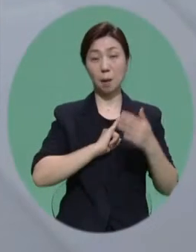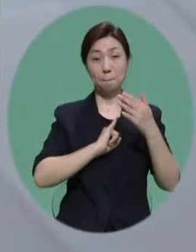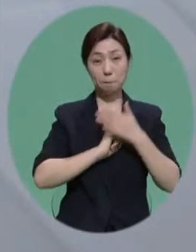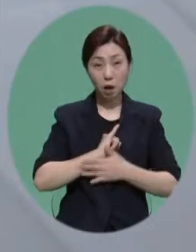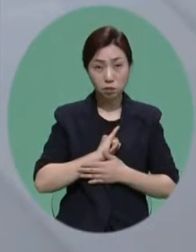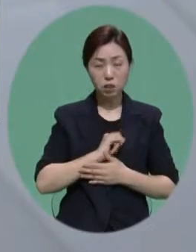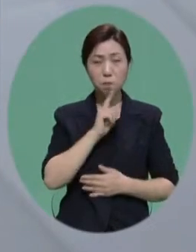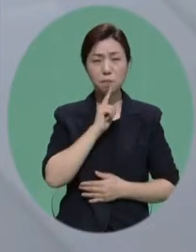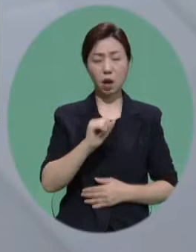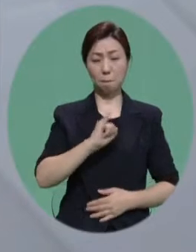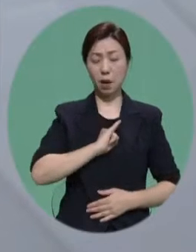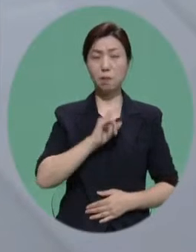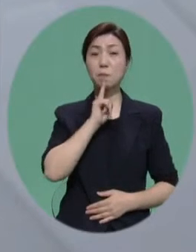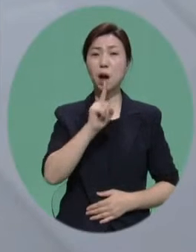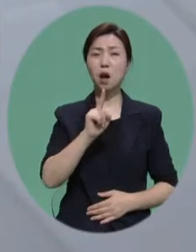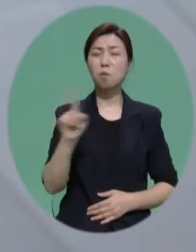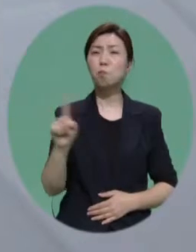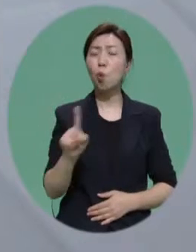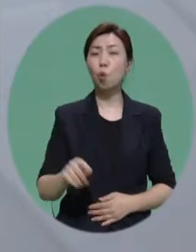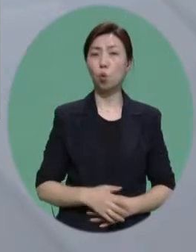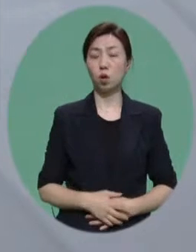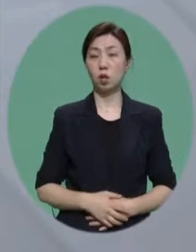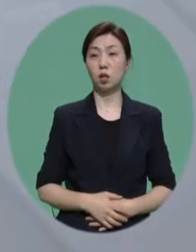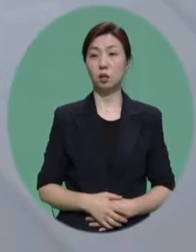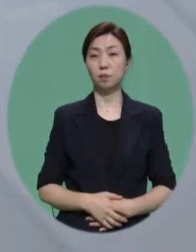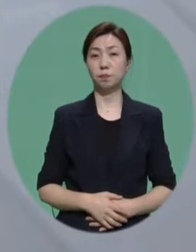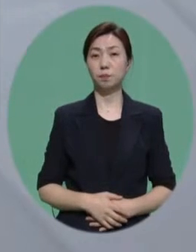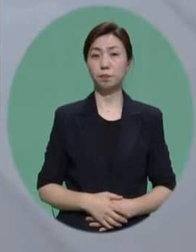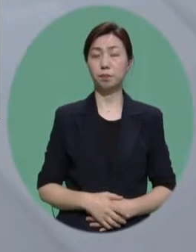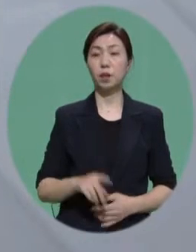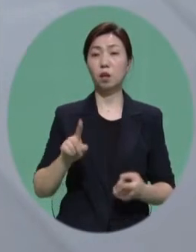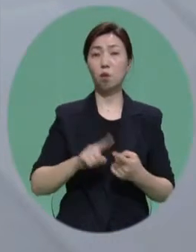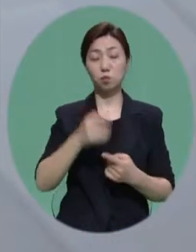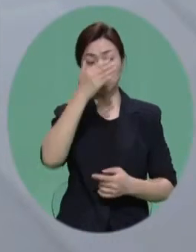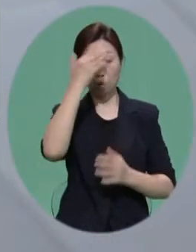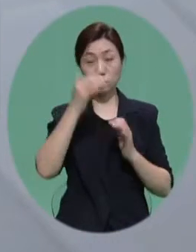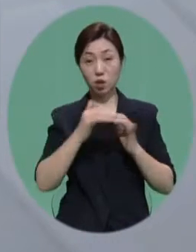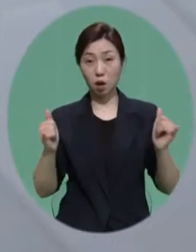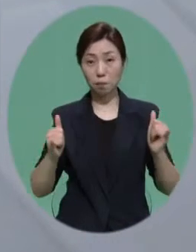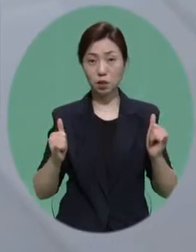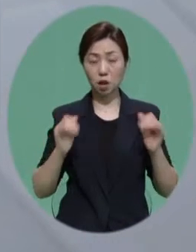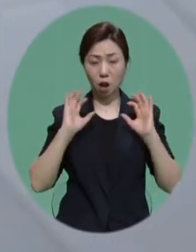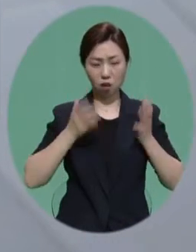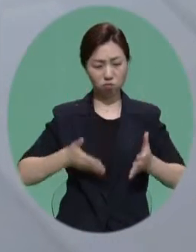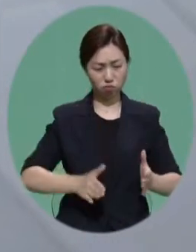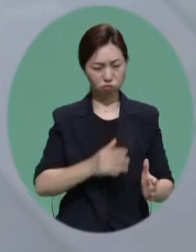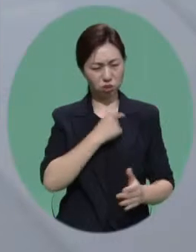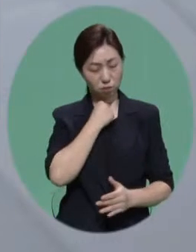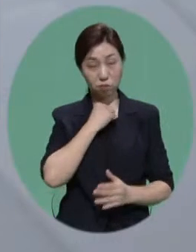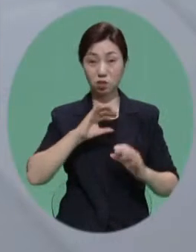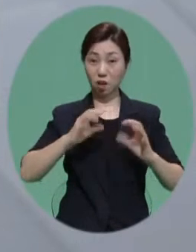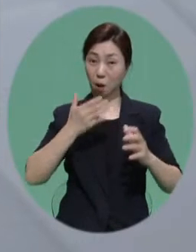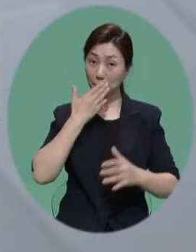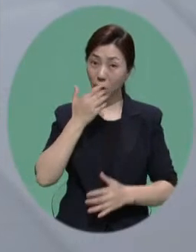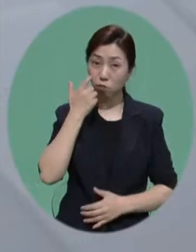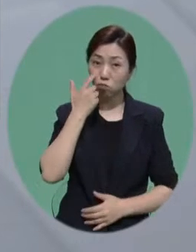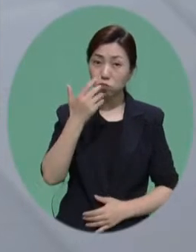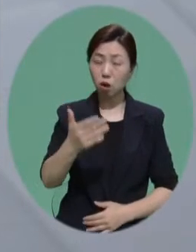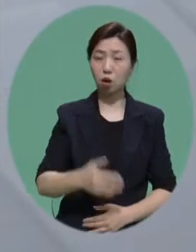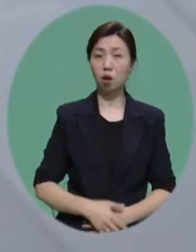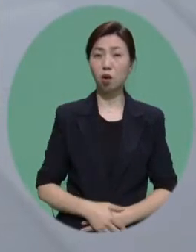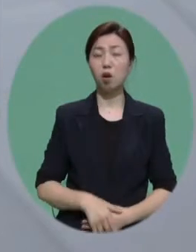지도자가 되신다면 과연 젊은이들이 이 아이를 낳고 싶은 그런 나라가 되겠습니까